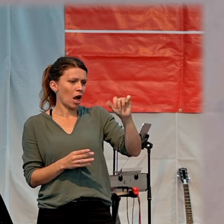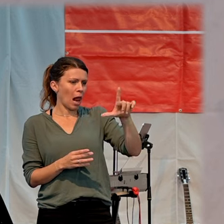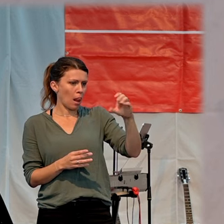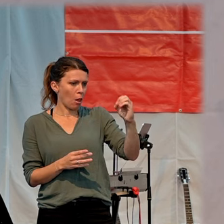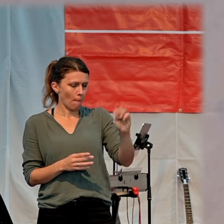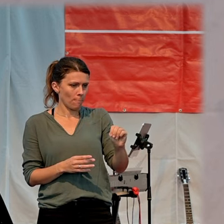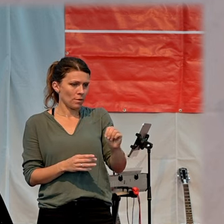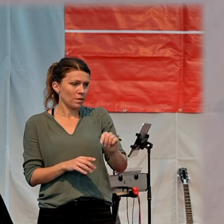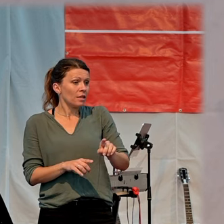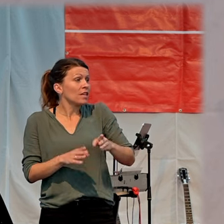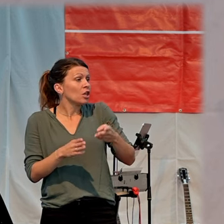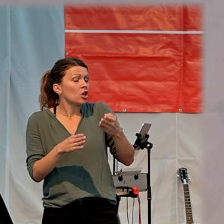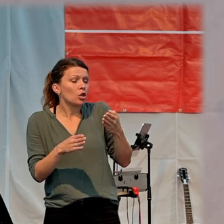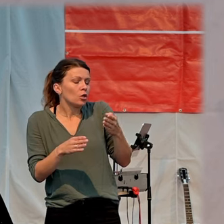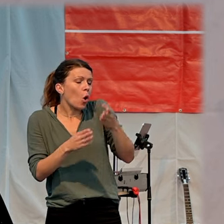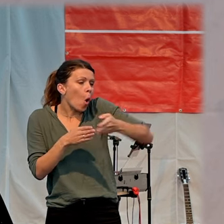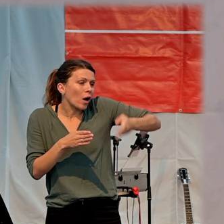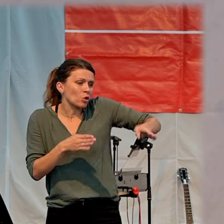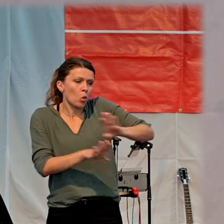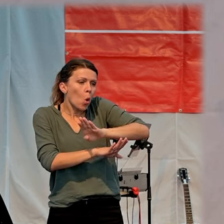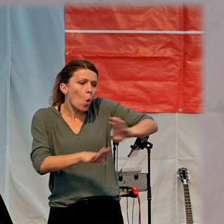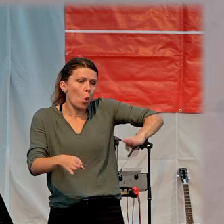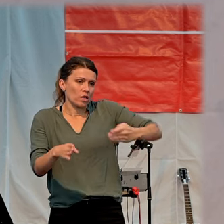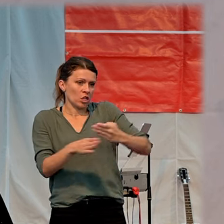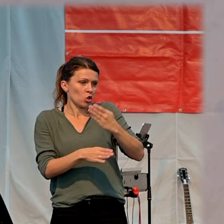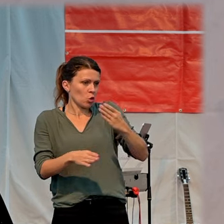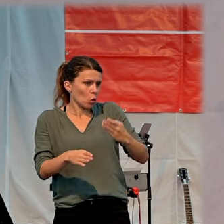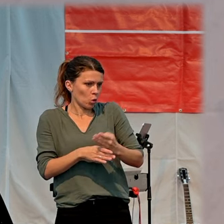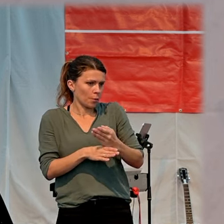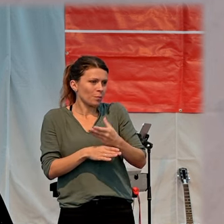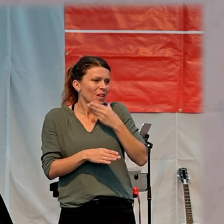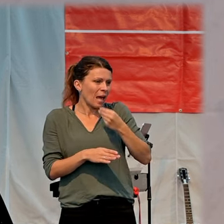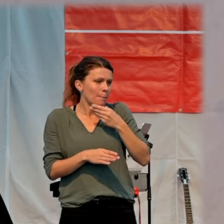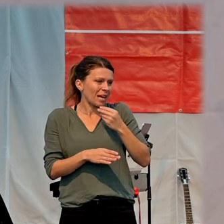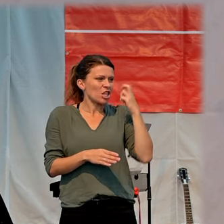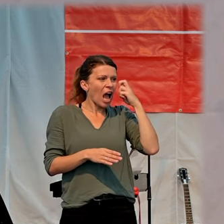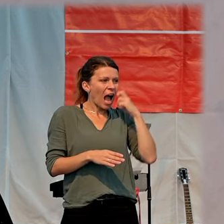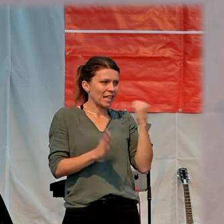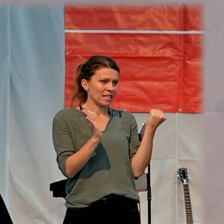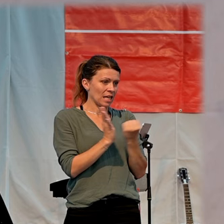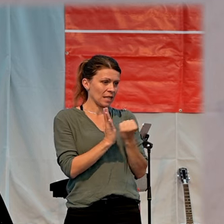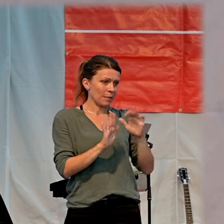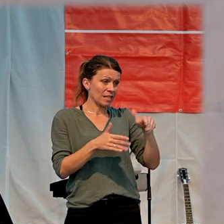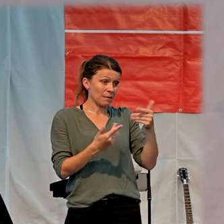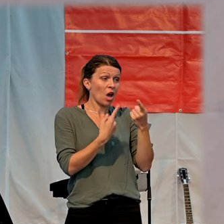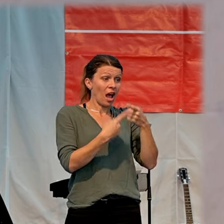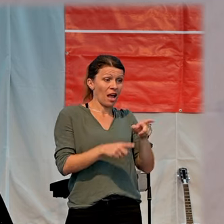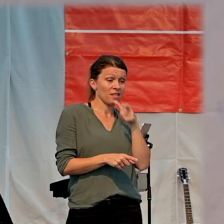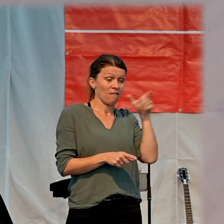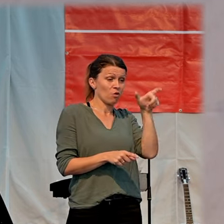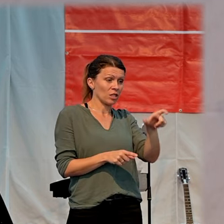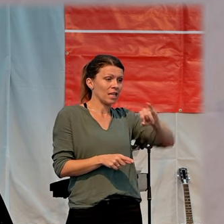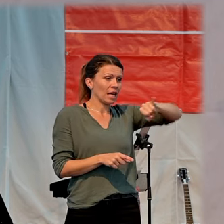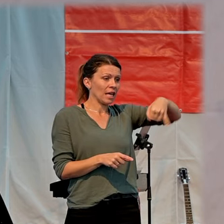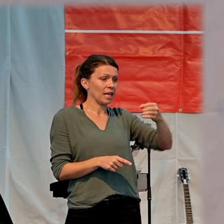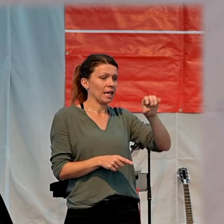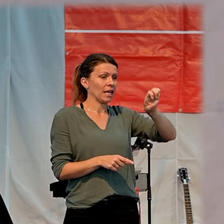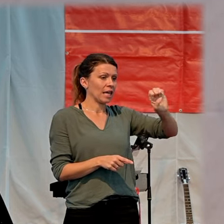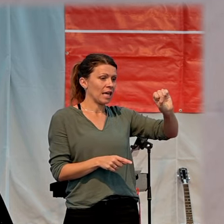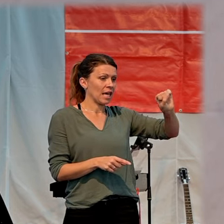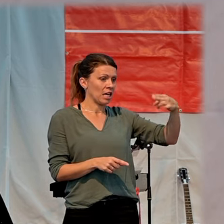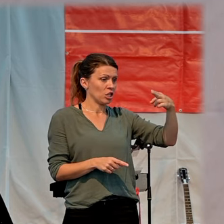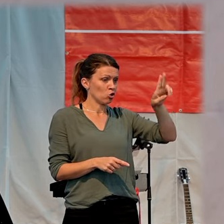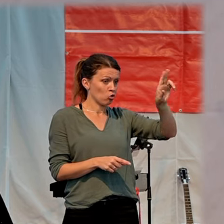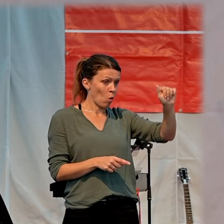Ordnung. Das hebräische Alte Testament kennt für Heil noch ein anderes Wort, Jeshua, von dem der